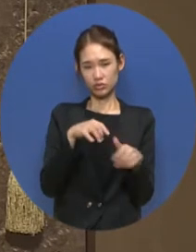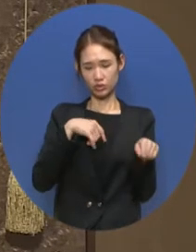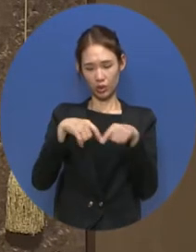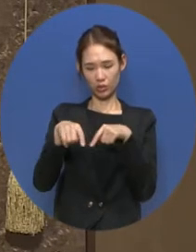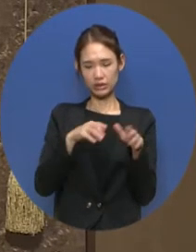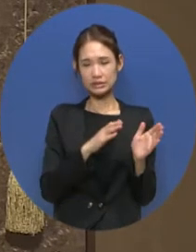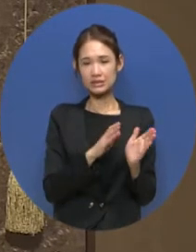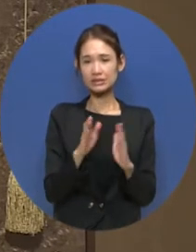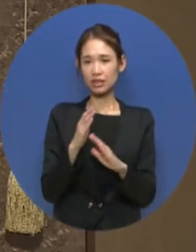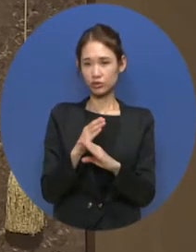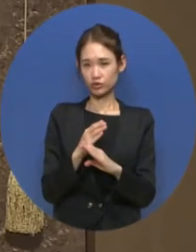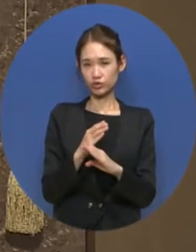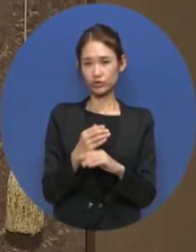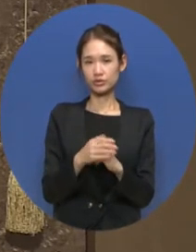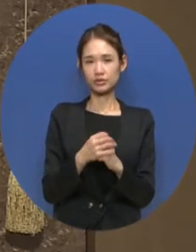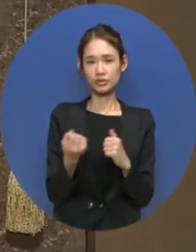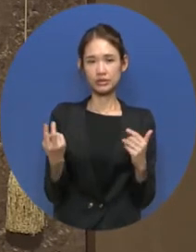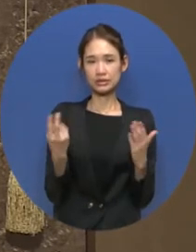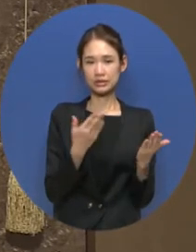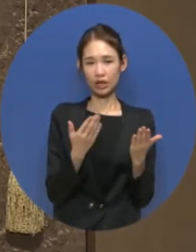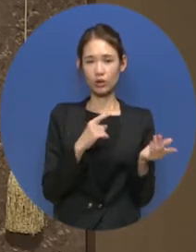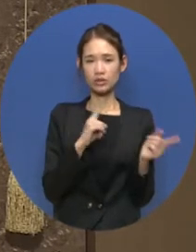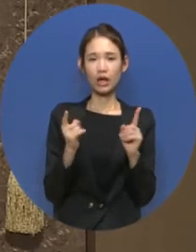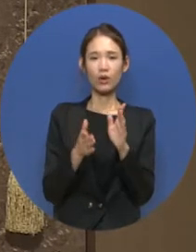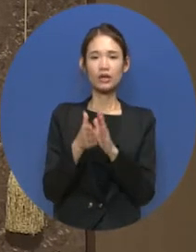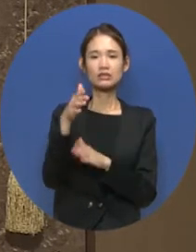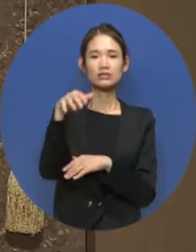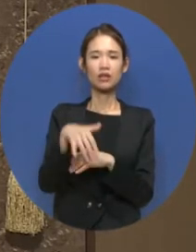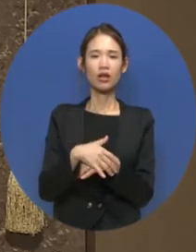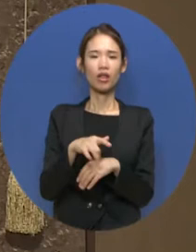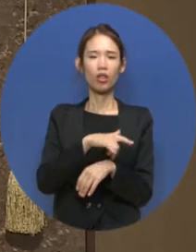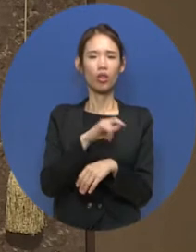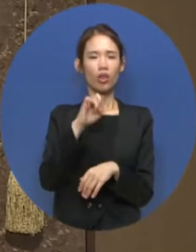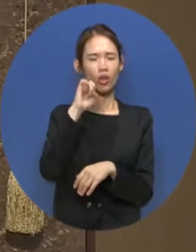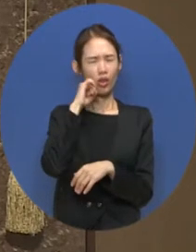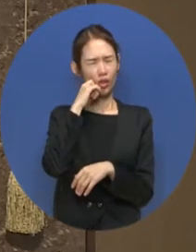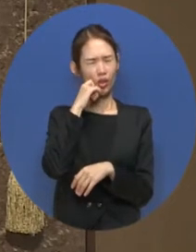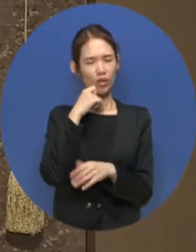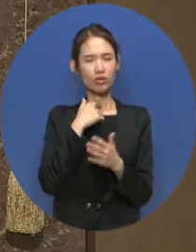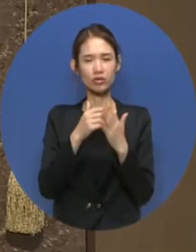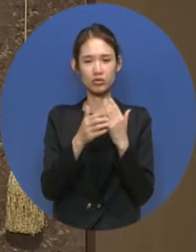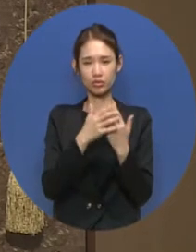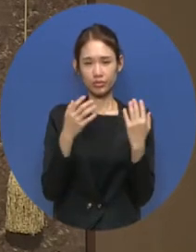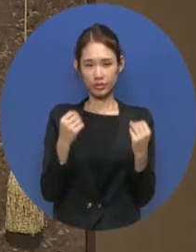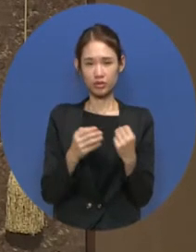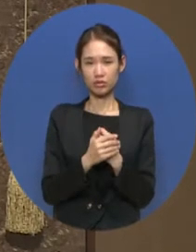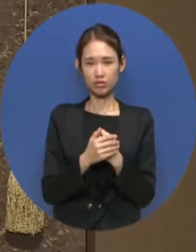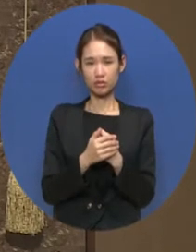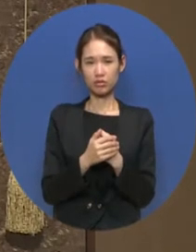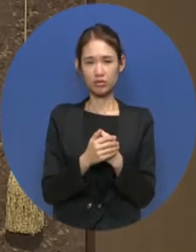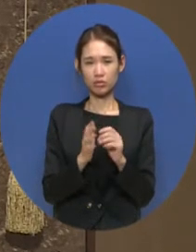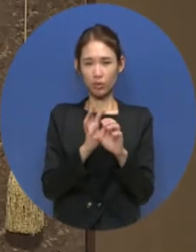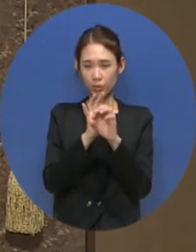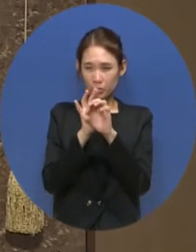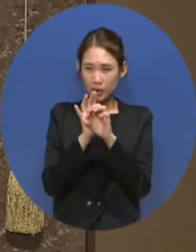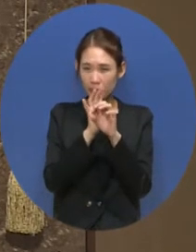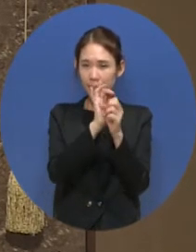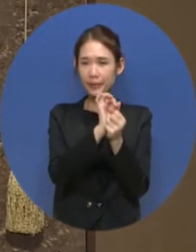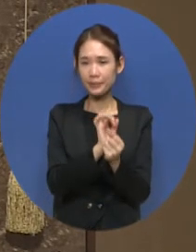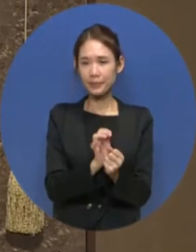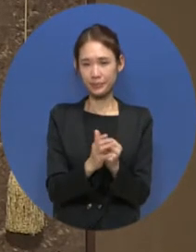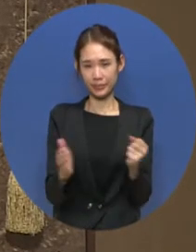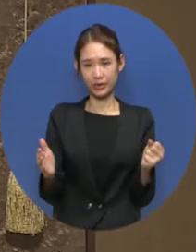되고 있어서 특히 우리 직업재활 시설은 굉장히 사각지대에 있다라고 하는 것을 많이 느낍니다. 그래서 네. 한번더 코로나19로